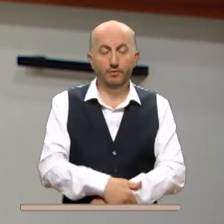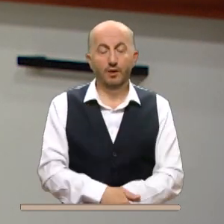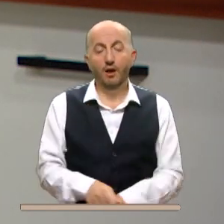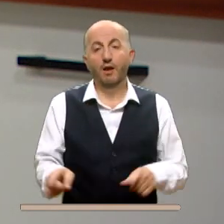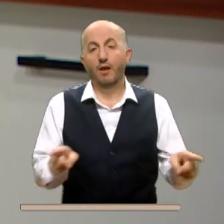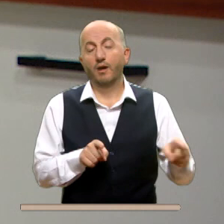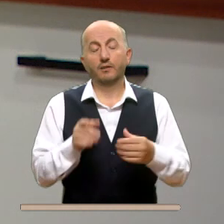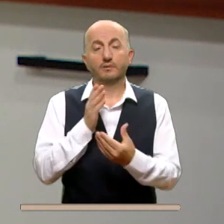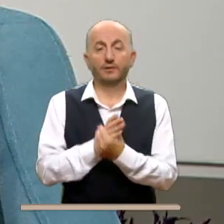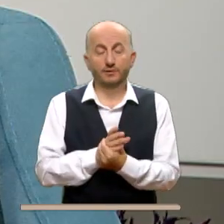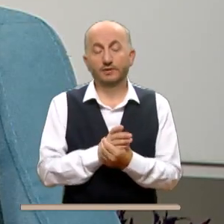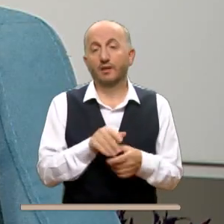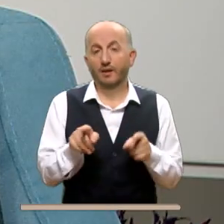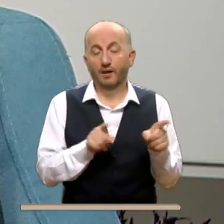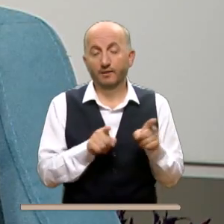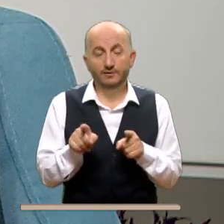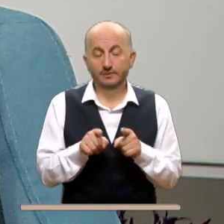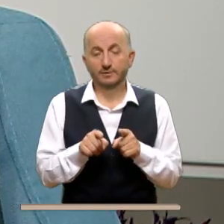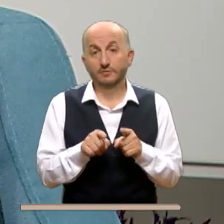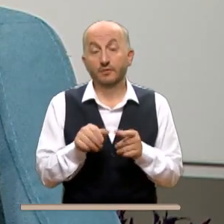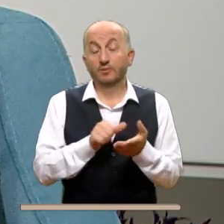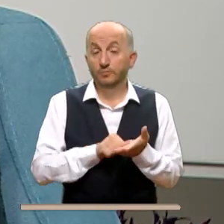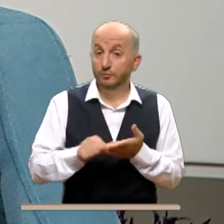hangi dersler, bütün, hangi alan? Bütün lisans programlarımızın